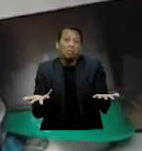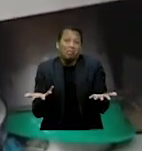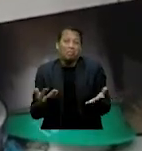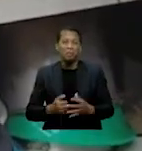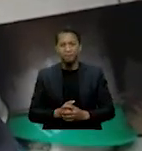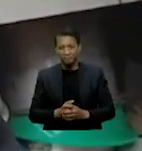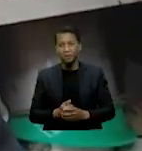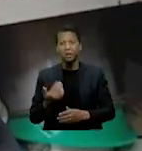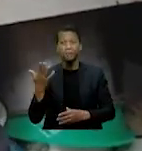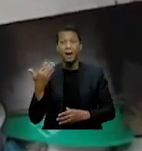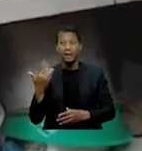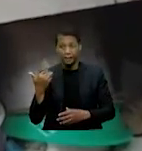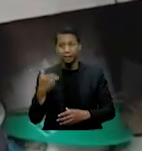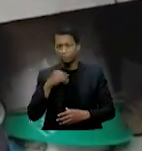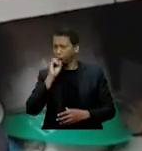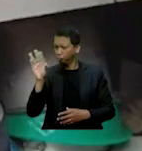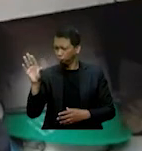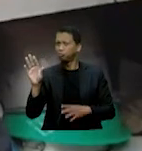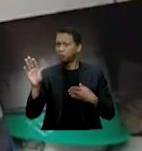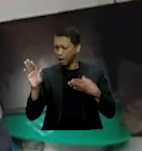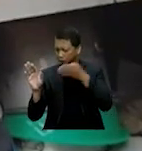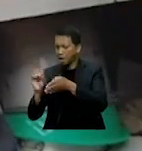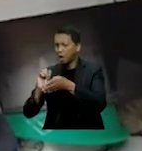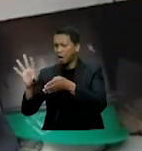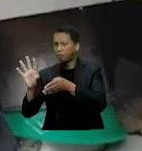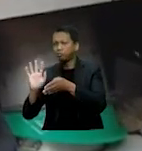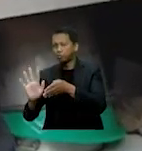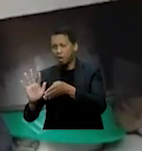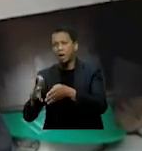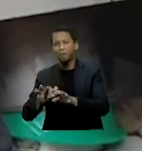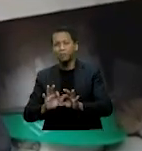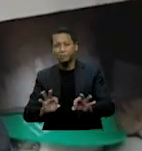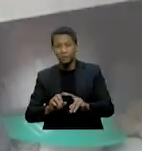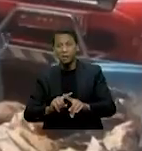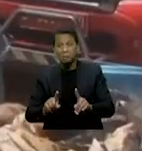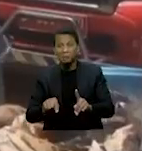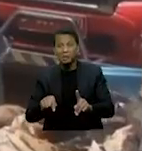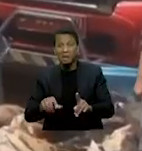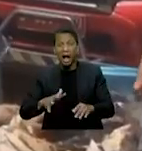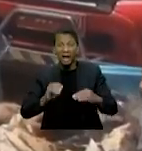juga sempat bak kontrol udah diperiksa, udah dicek, udah dibersihin, tapi ternyata sampai sekarang belum keluar airnya.